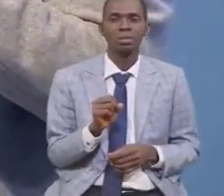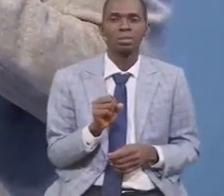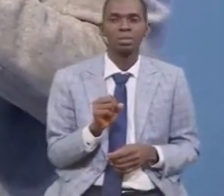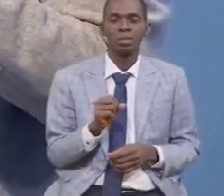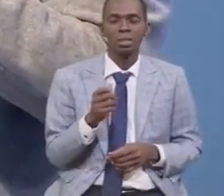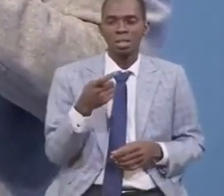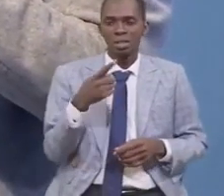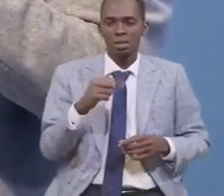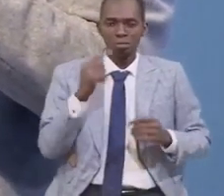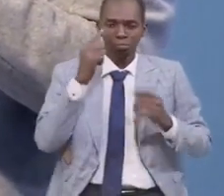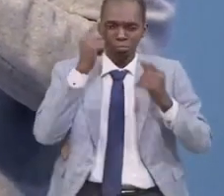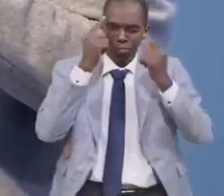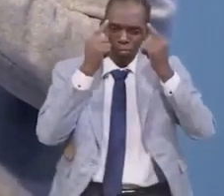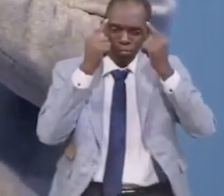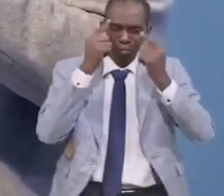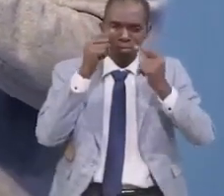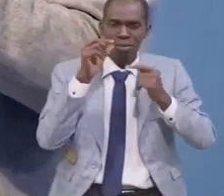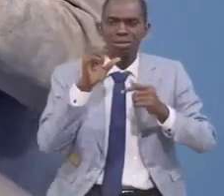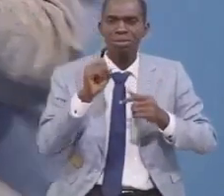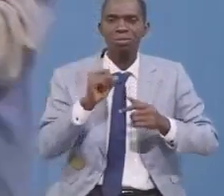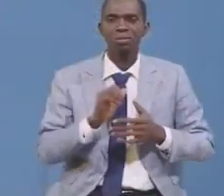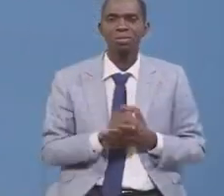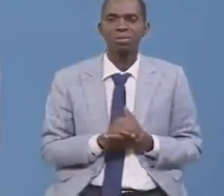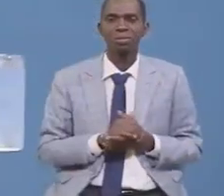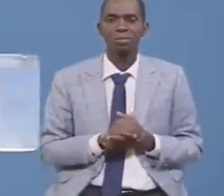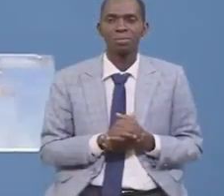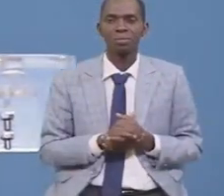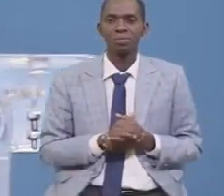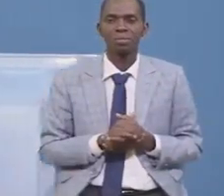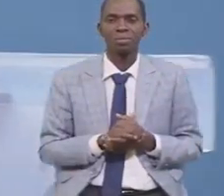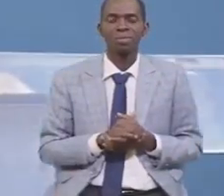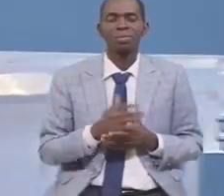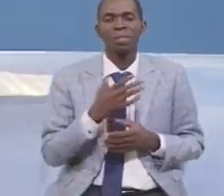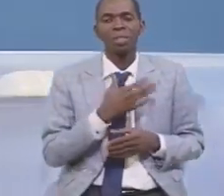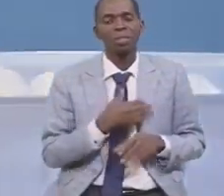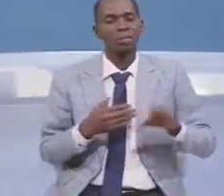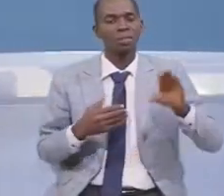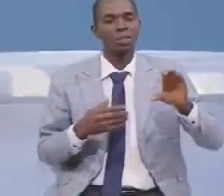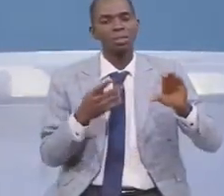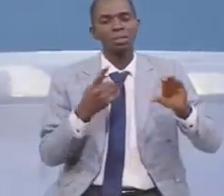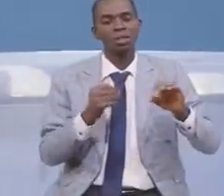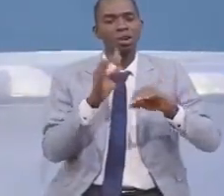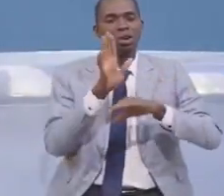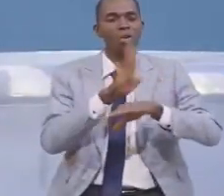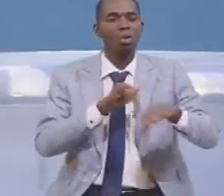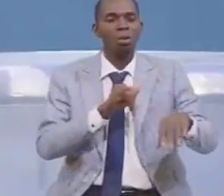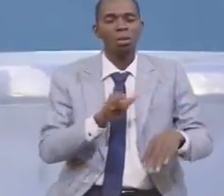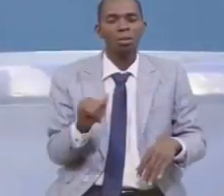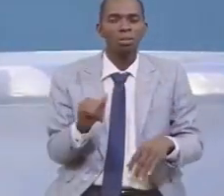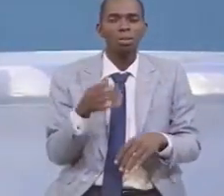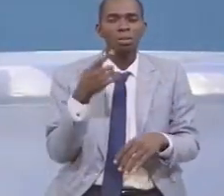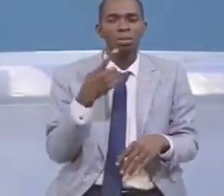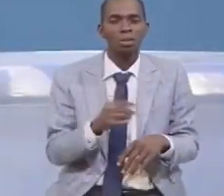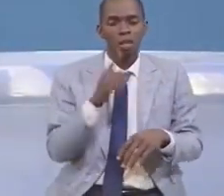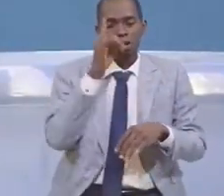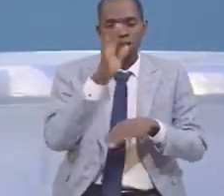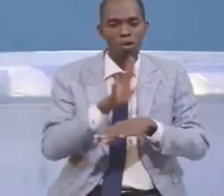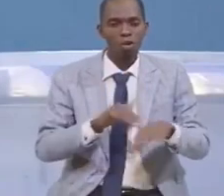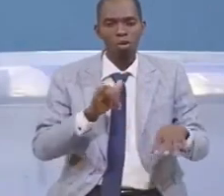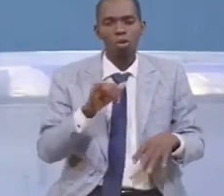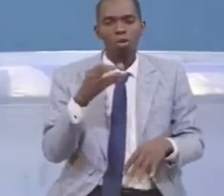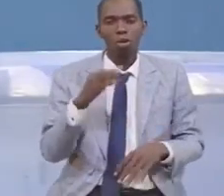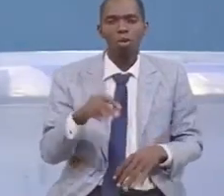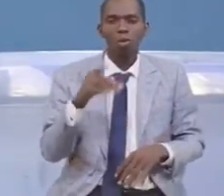the thoughts, ayana yokka aalochanalu, the calling, alage pilupu, the calling of the